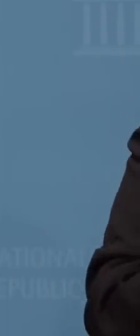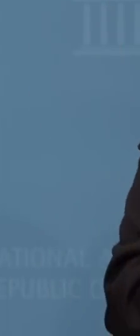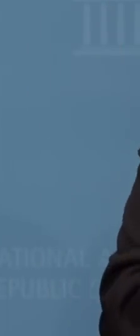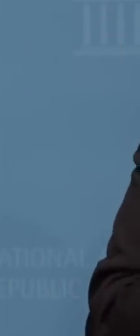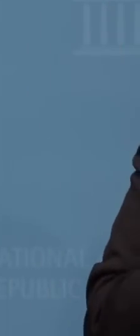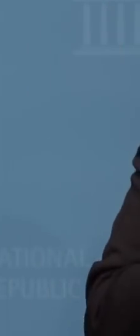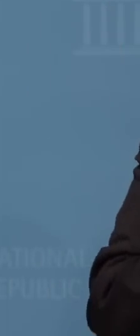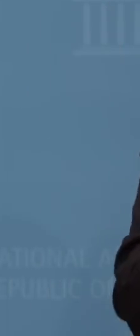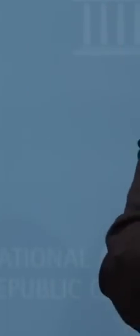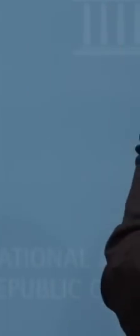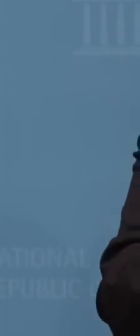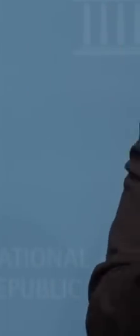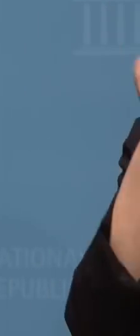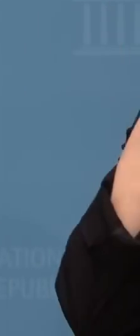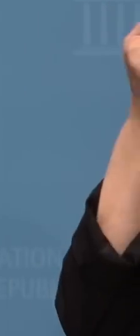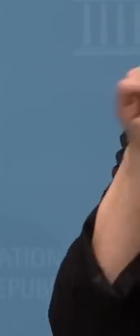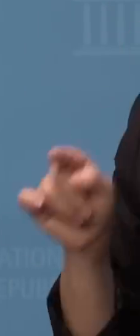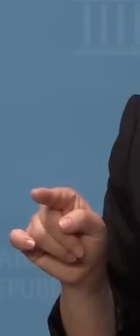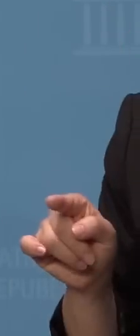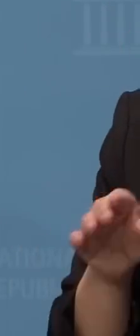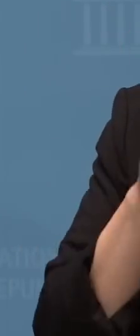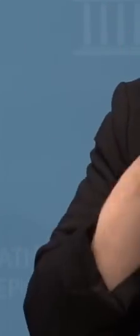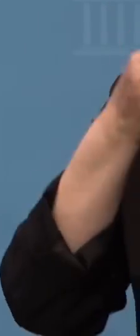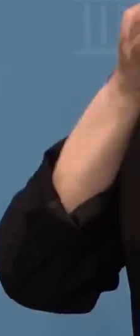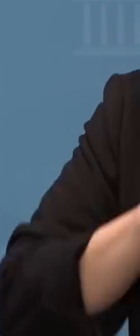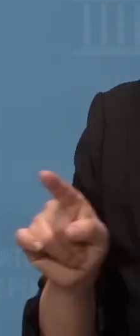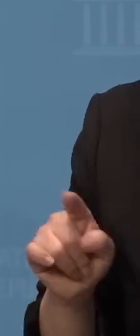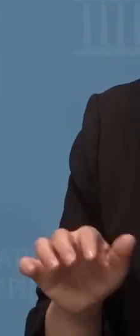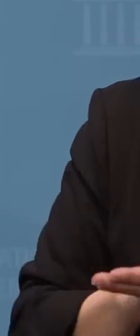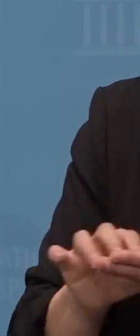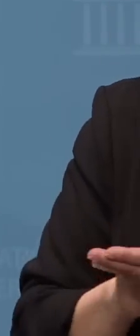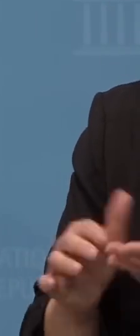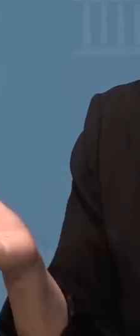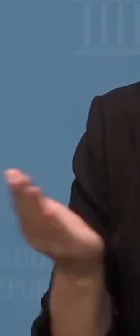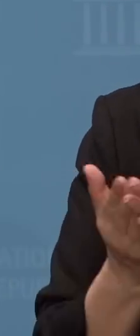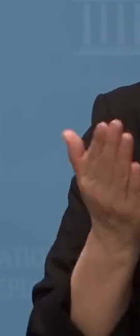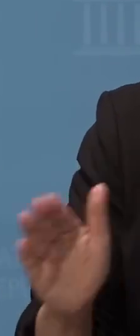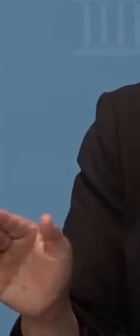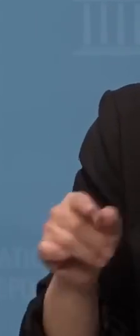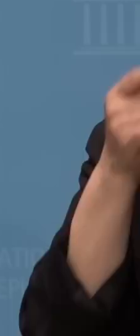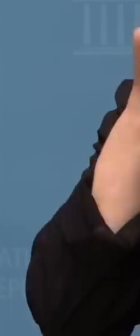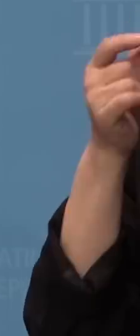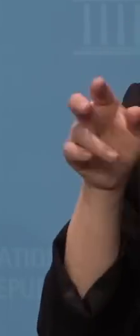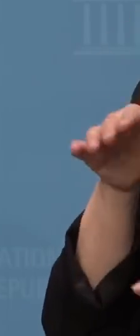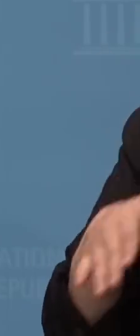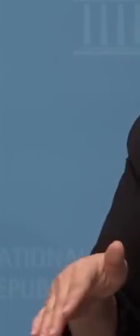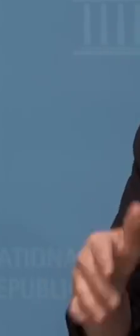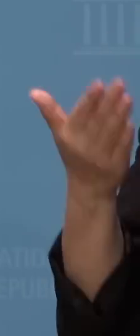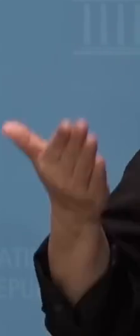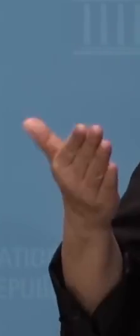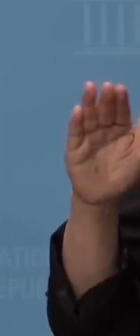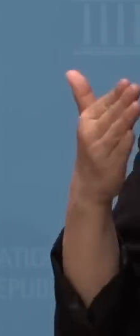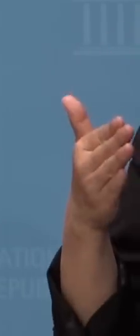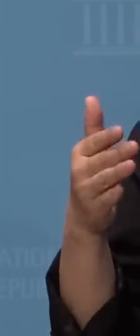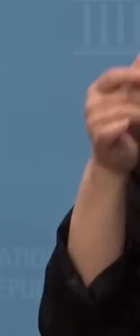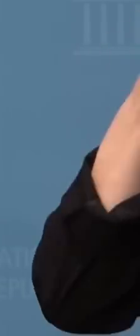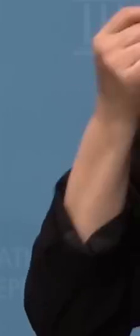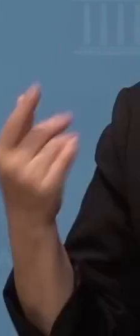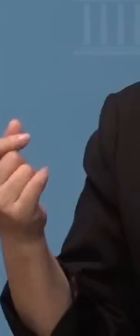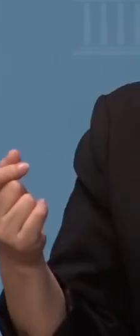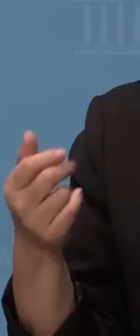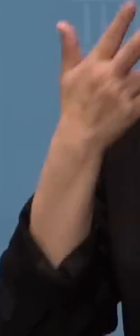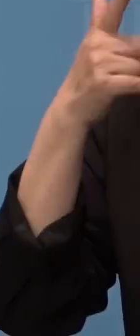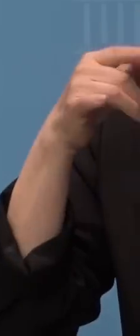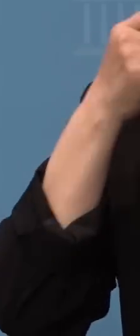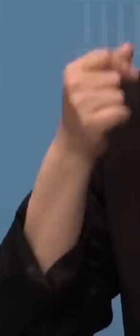지원은 일본의 실리 추구 전략과도 명확하게 비교됩니다. 일본 역시 미일